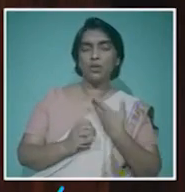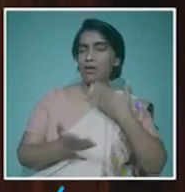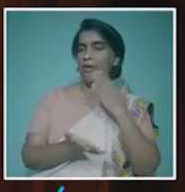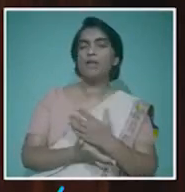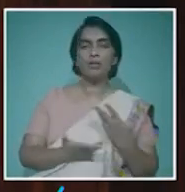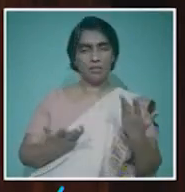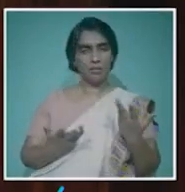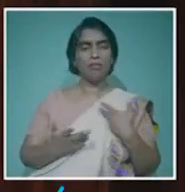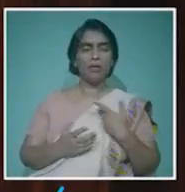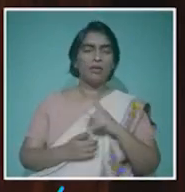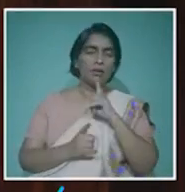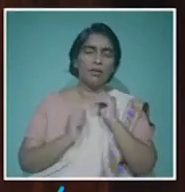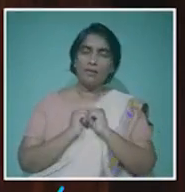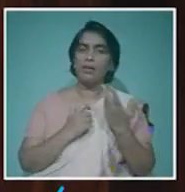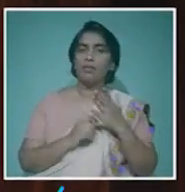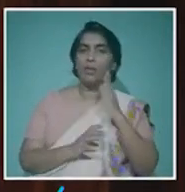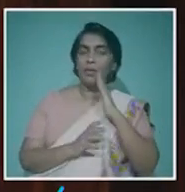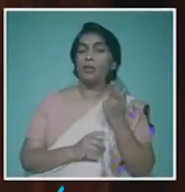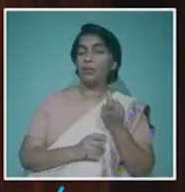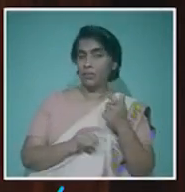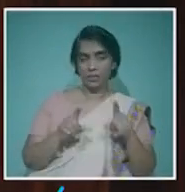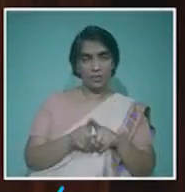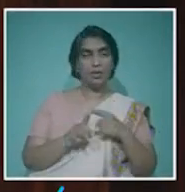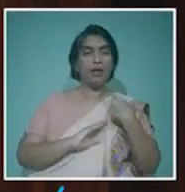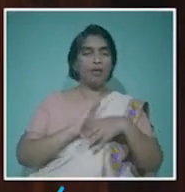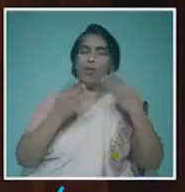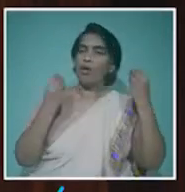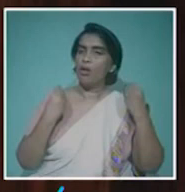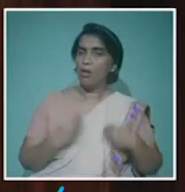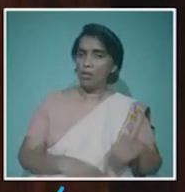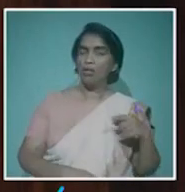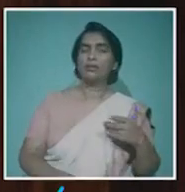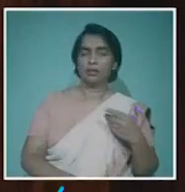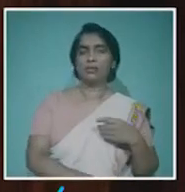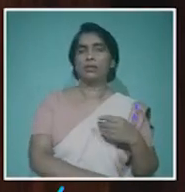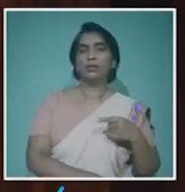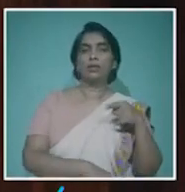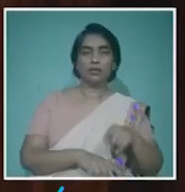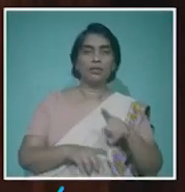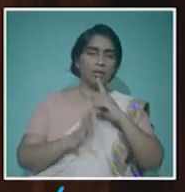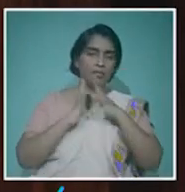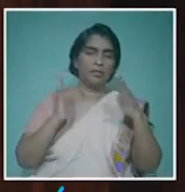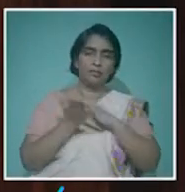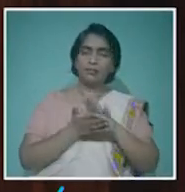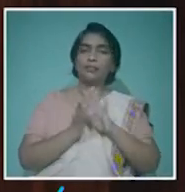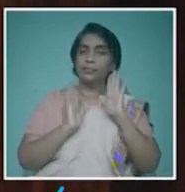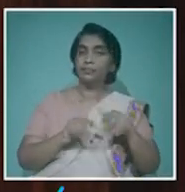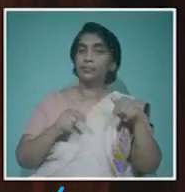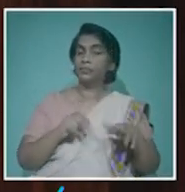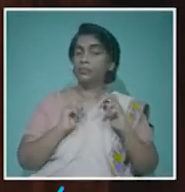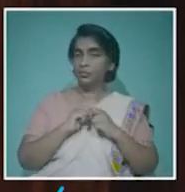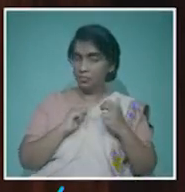වළක්වන්න බෑ. ඒක අහන්න දෙයක්වත් නැහැ. ඒ කියන්නේ විදේශ විනිමය වශයෙන් රට බංකොලොත් වෙන එක අපිට ඇත්ත වශයෙන්ම ඒක ඉතාම පැහැදිලි කරනවා. නමුත් මේ